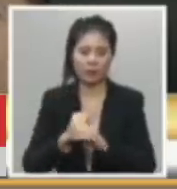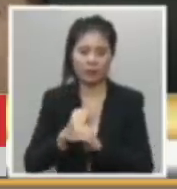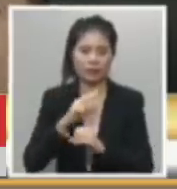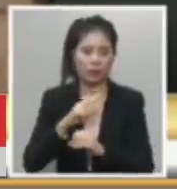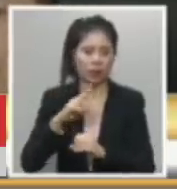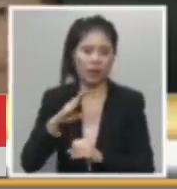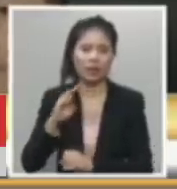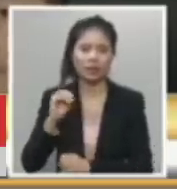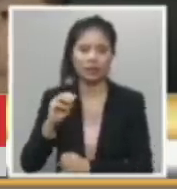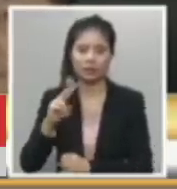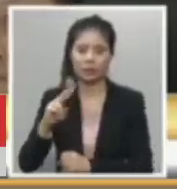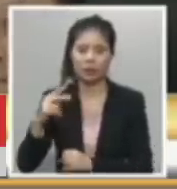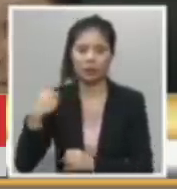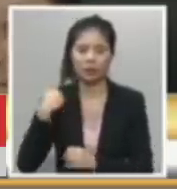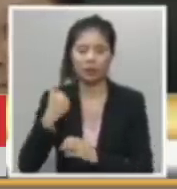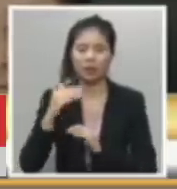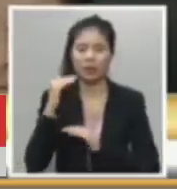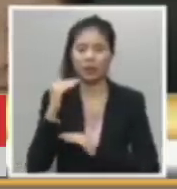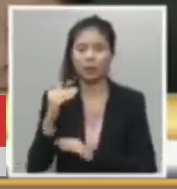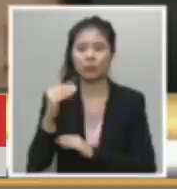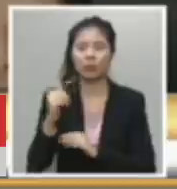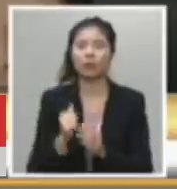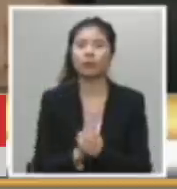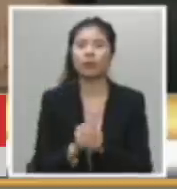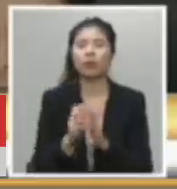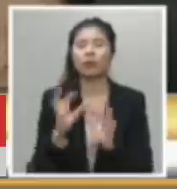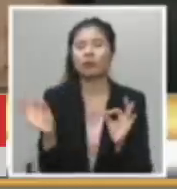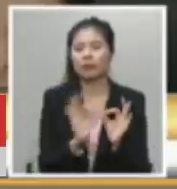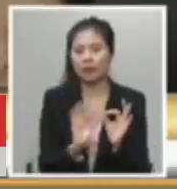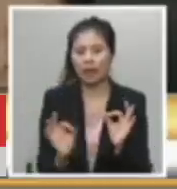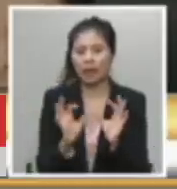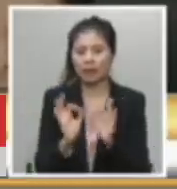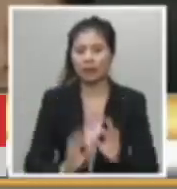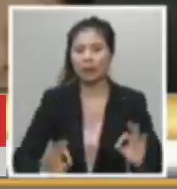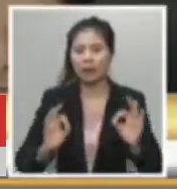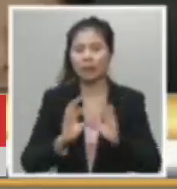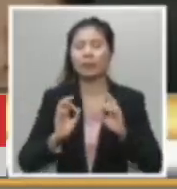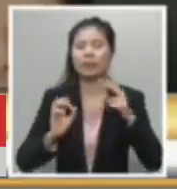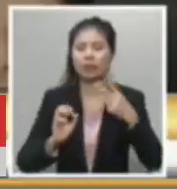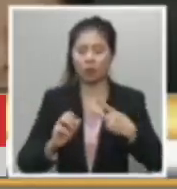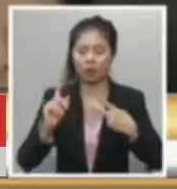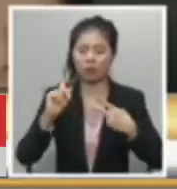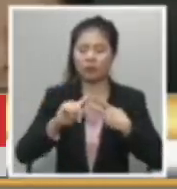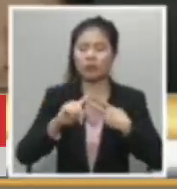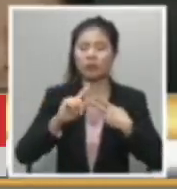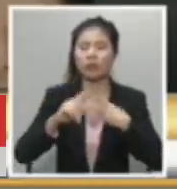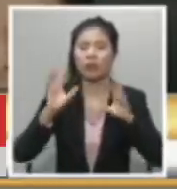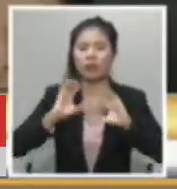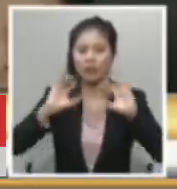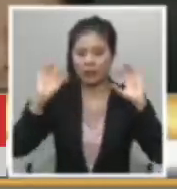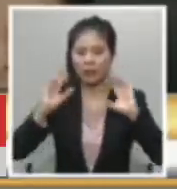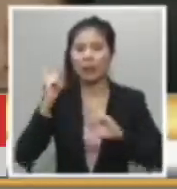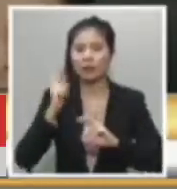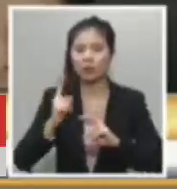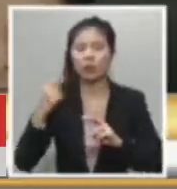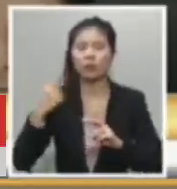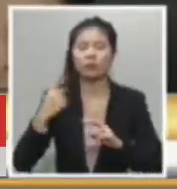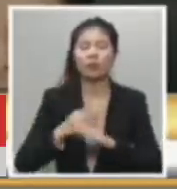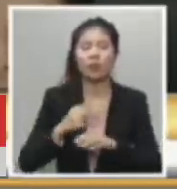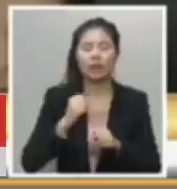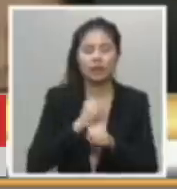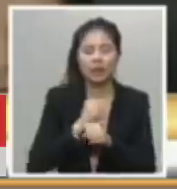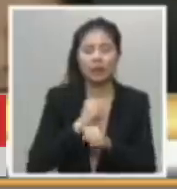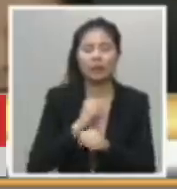2542ซึ่งกำหนดสาระสำคัญไว้2ประการครับประการแรกกำหนดให้รัฐบาลจะต้องกระจายภ